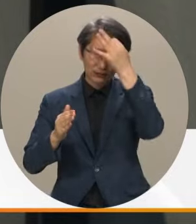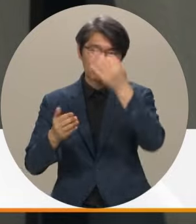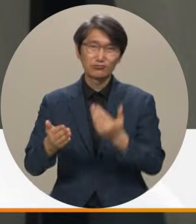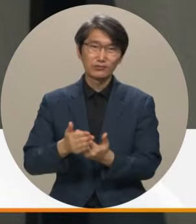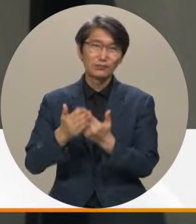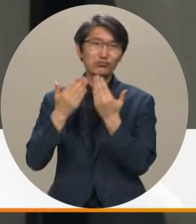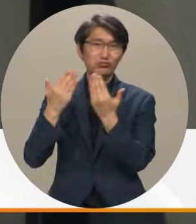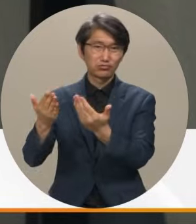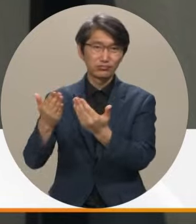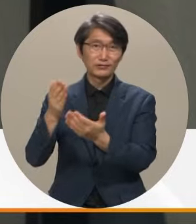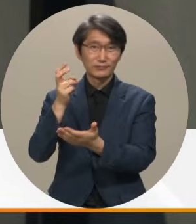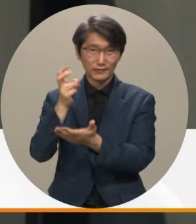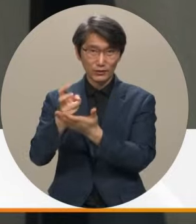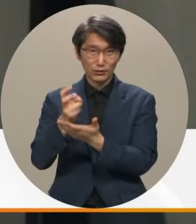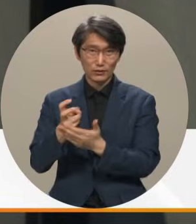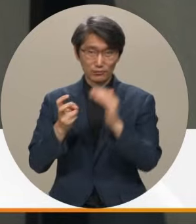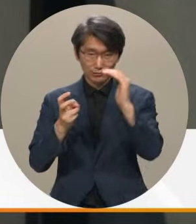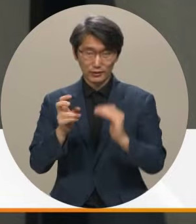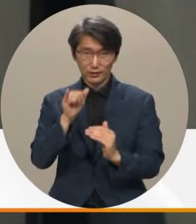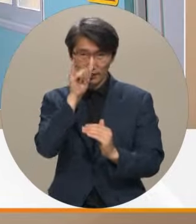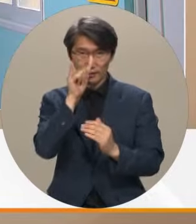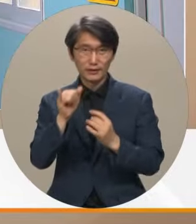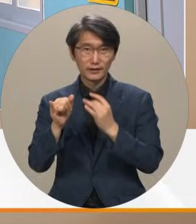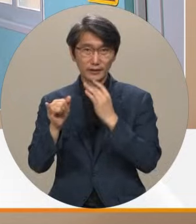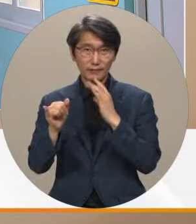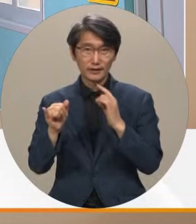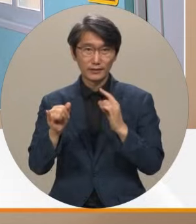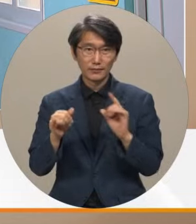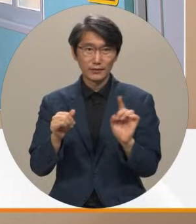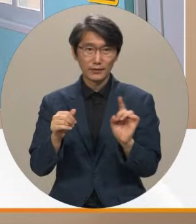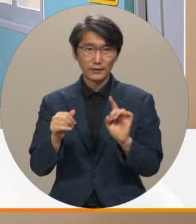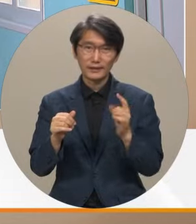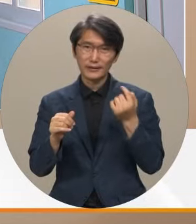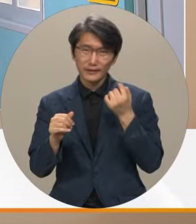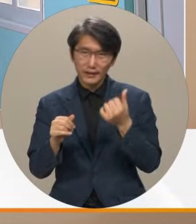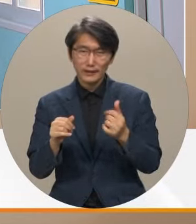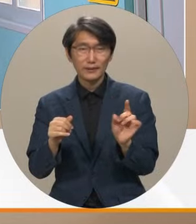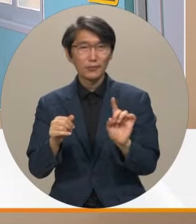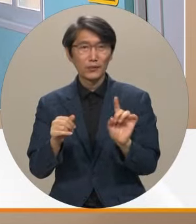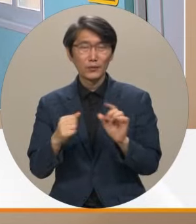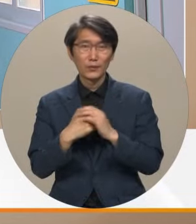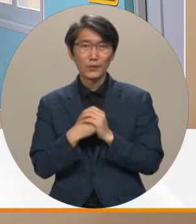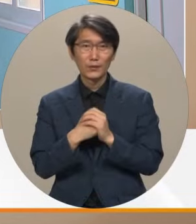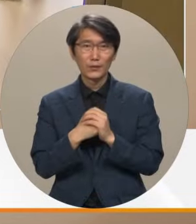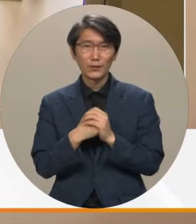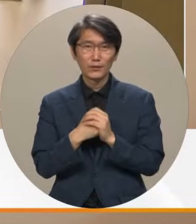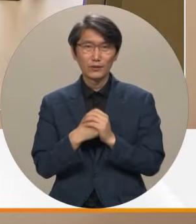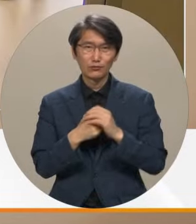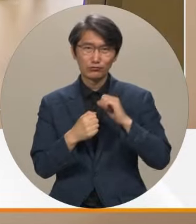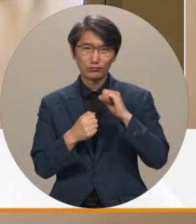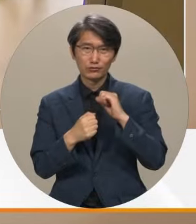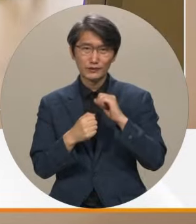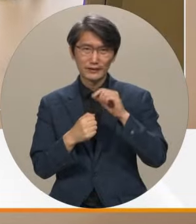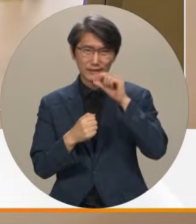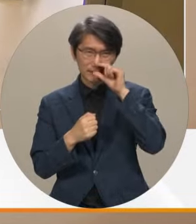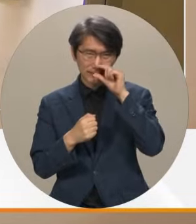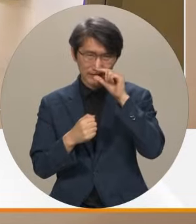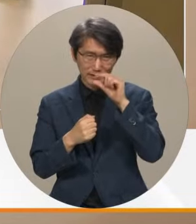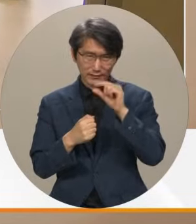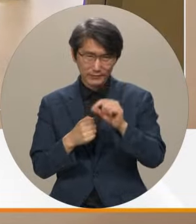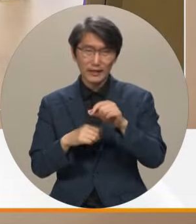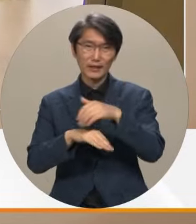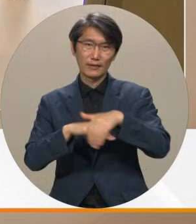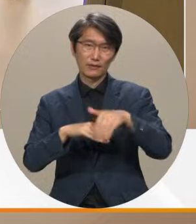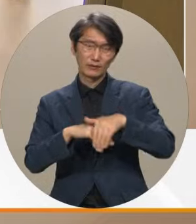그런 제도들이 많이 만들어졌죠. 다만 네. 약간의 그 치밀한 그